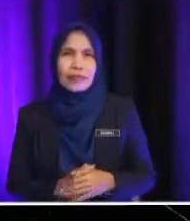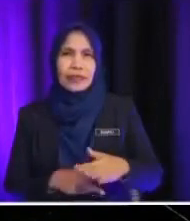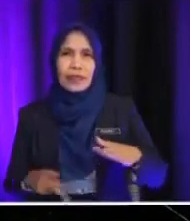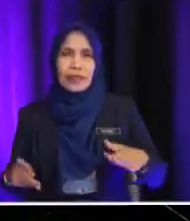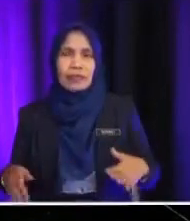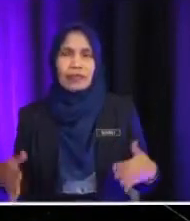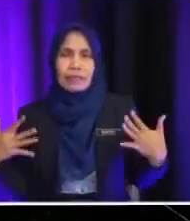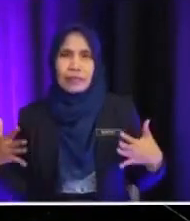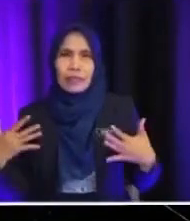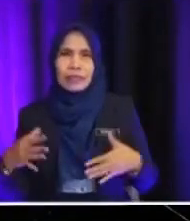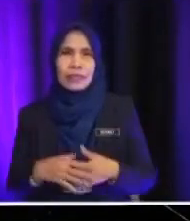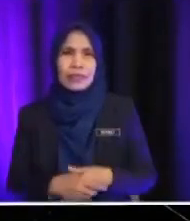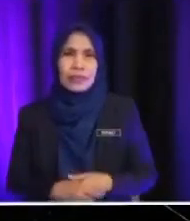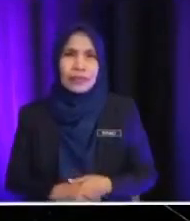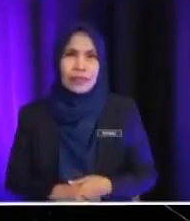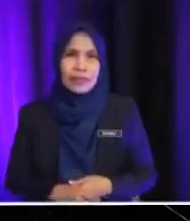Silakan cikgu.